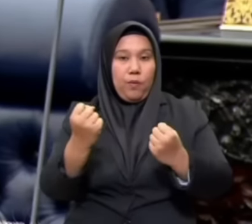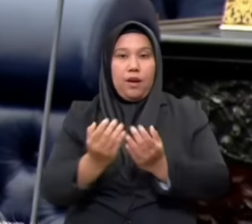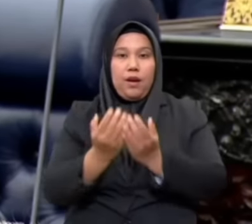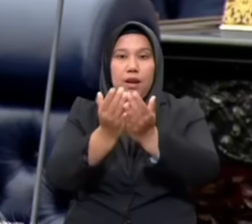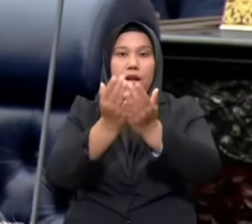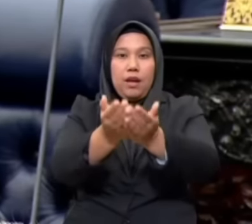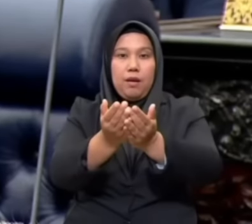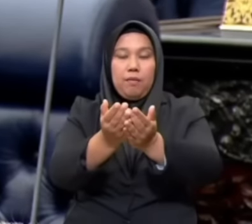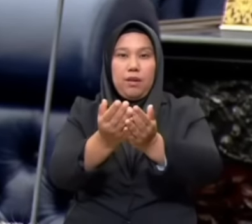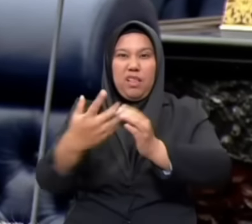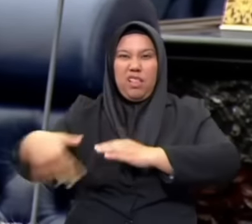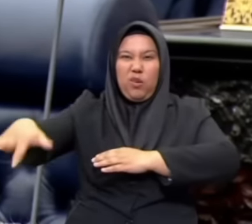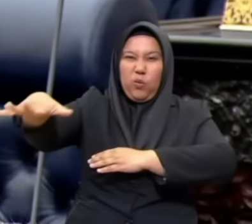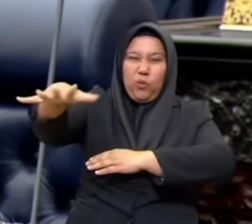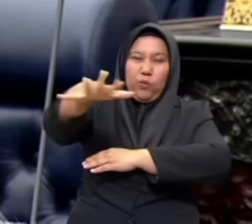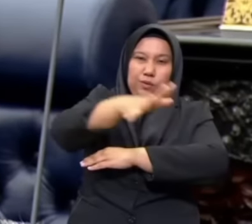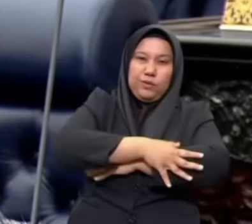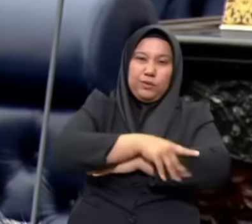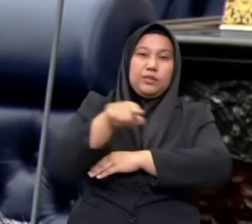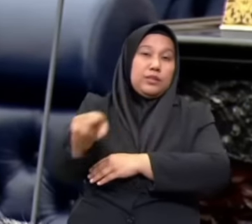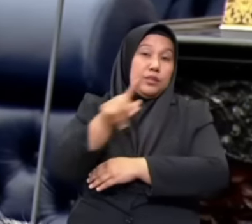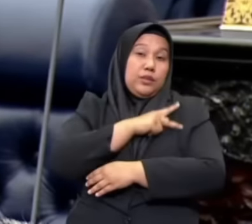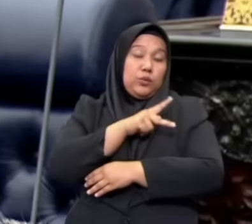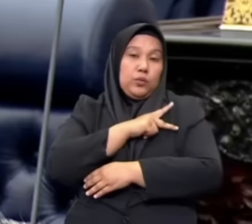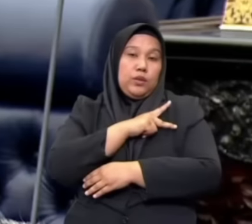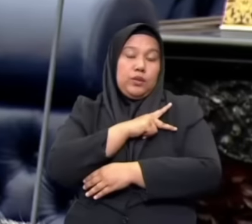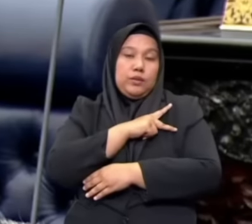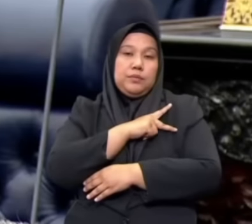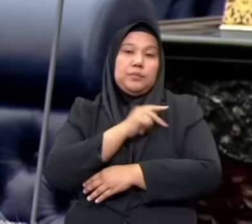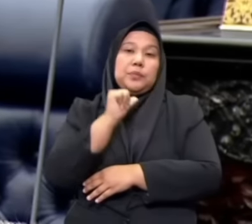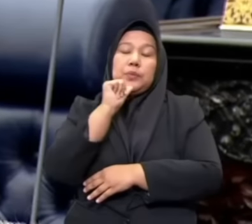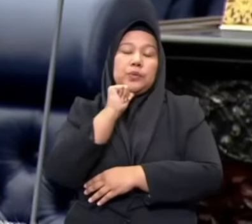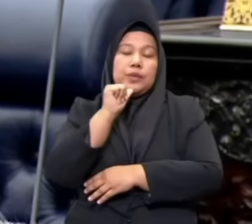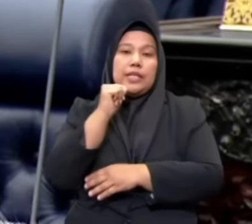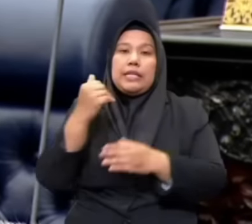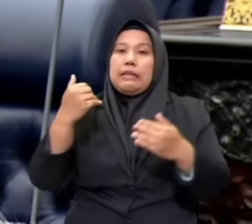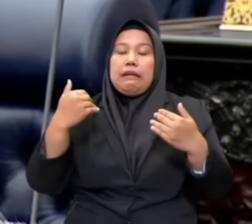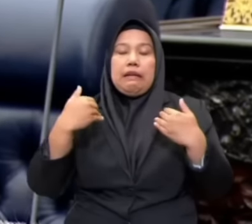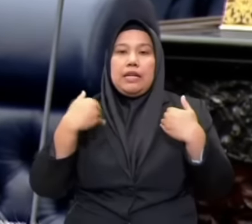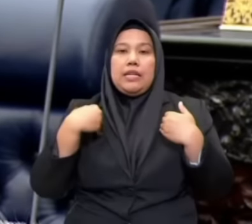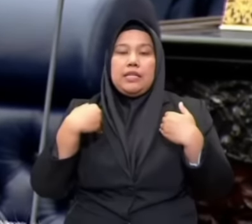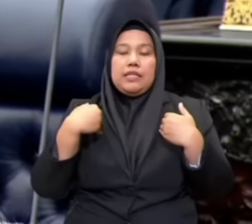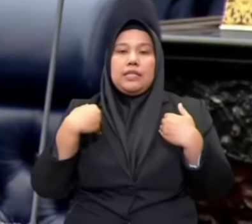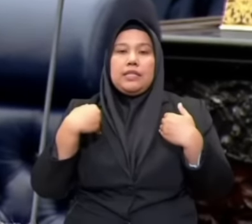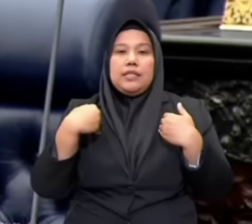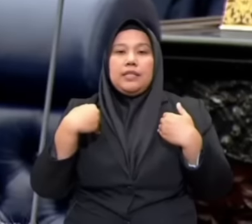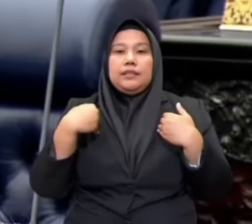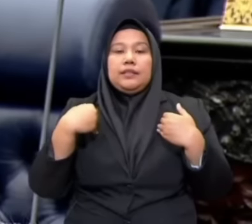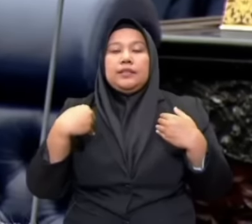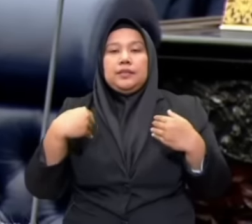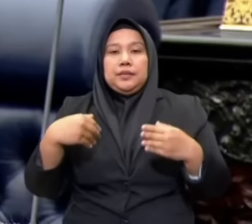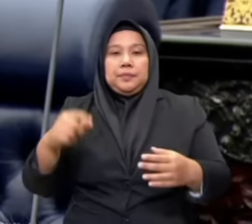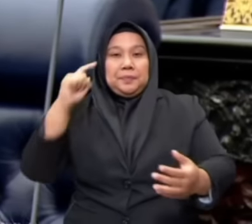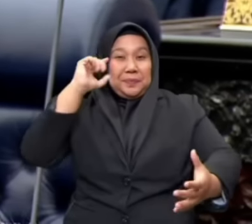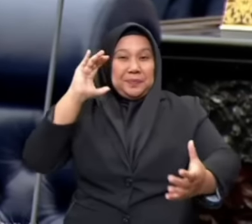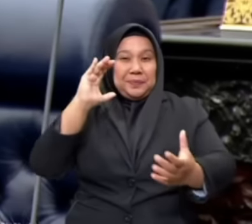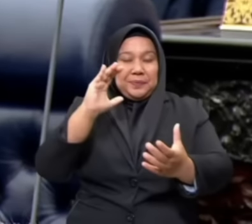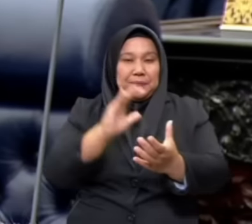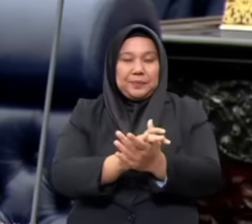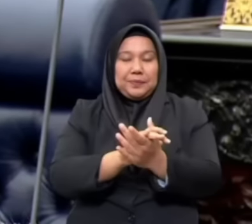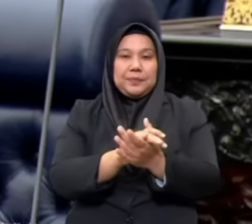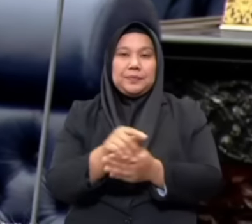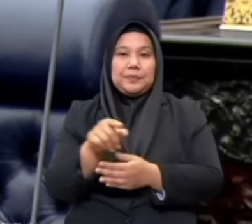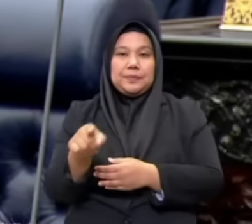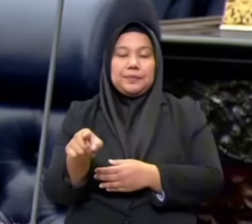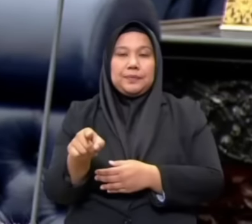Tuan Yang Dipertua adalah kapten yang bukan mempunyai iltizam dan mandate seperti mana disebutkan oleh Yang Amat